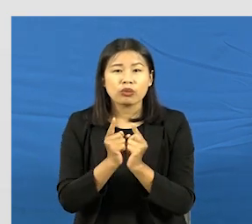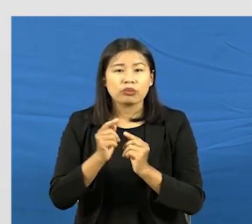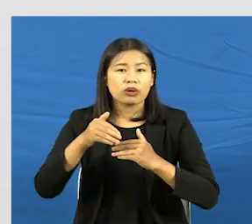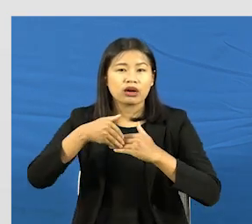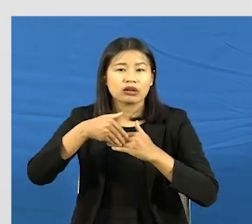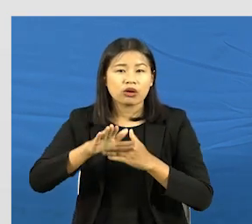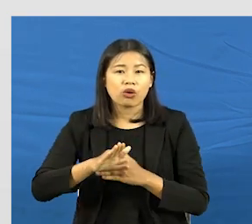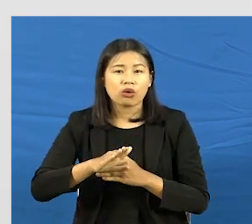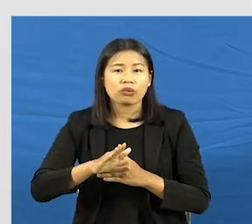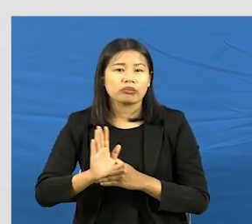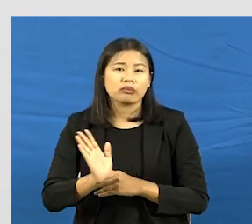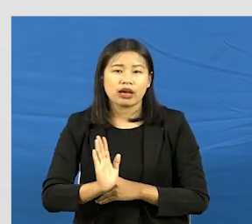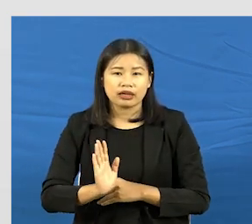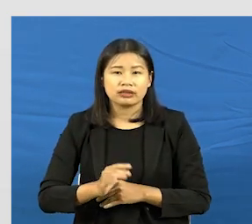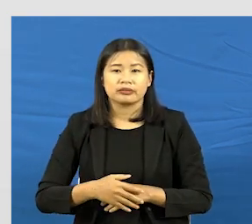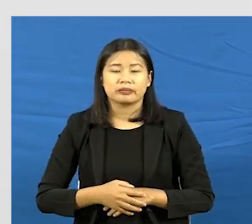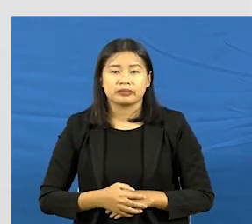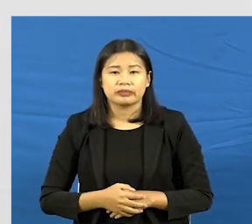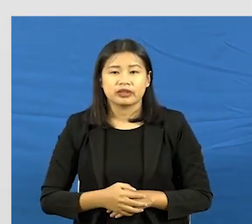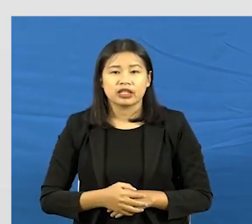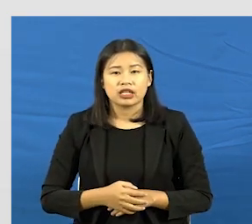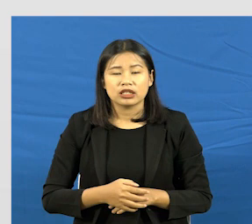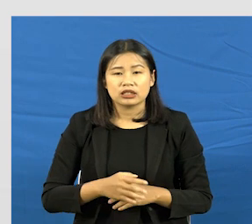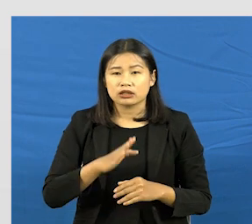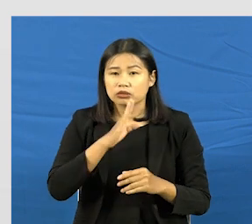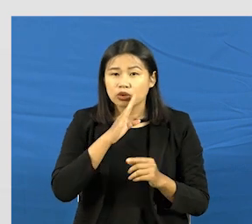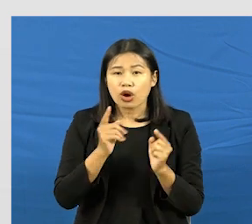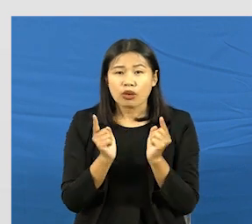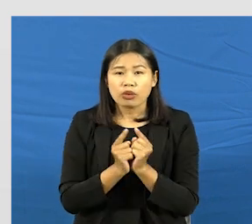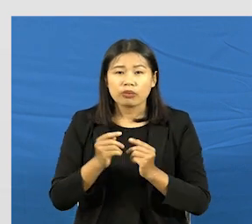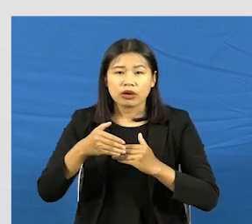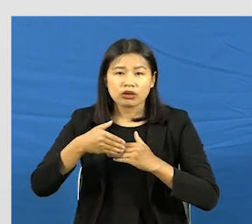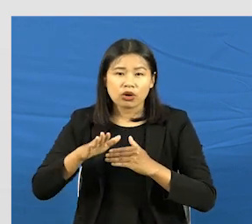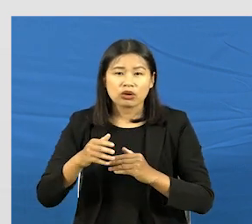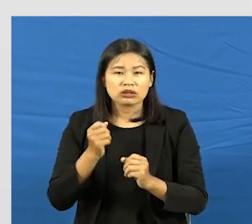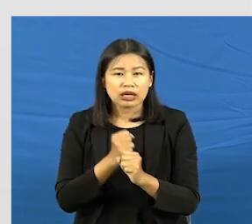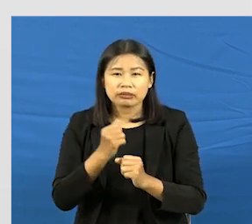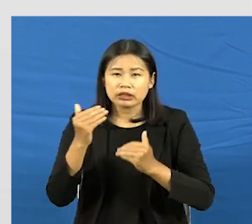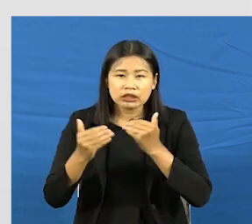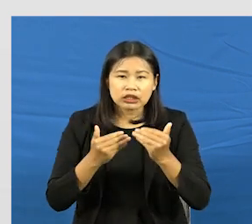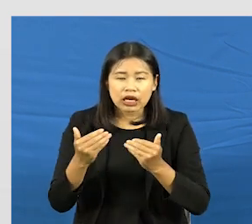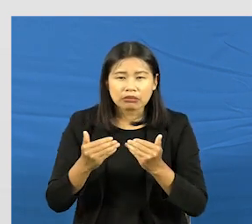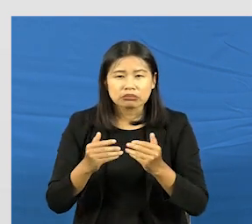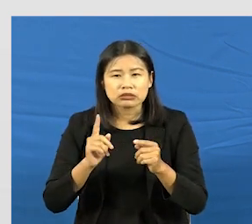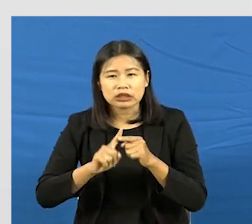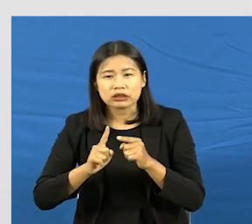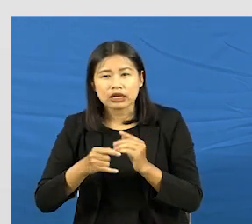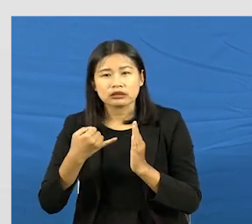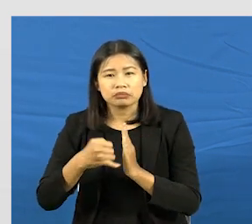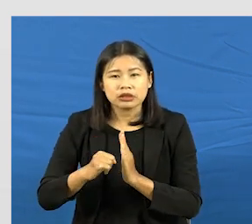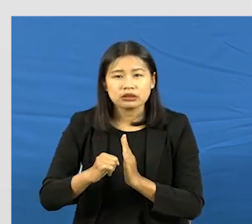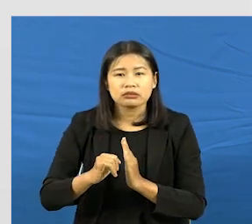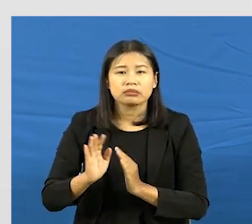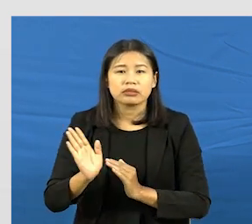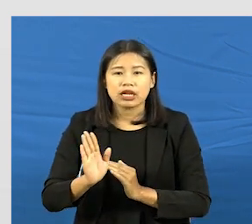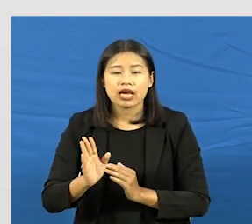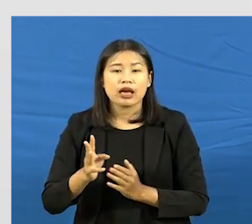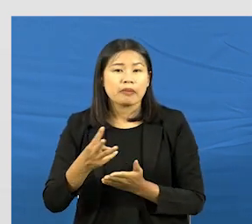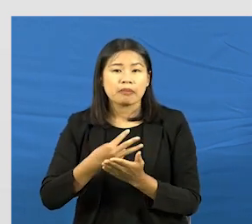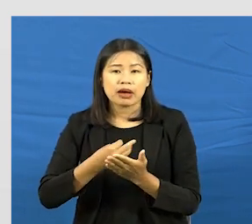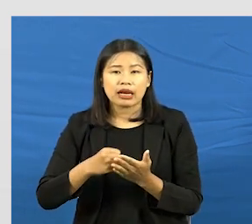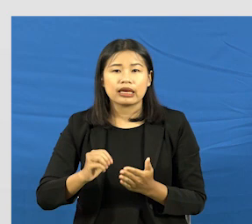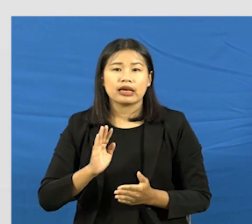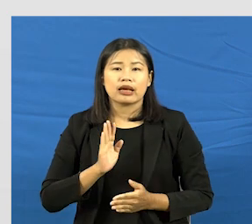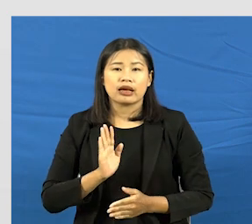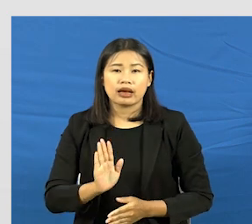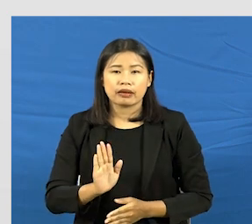สิ่งที่ไม่เหมาะสมนะภายนอกอันนั้นมหาวิทยาลัยไม่อนุญาตเด็ดขาดนะครับถ้าจะทำกิจกรรมออนไลน์ในลักษณะของ